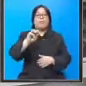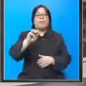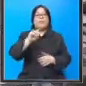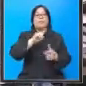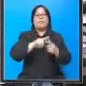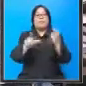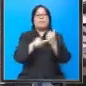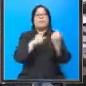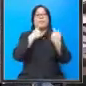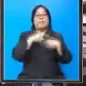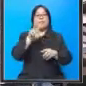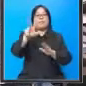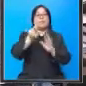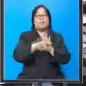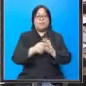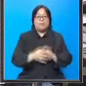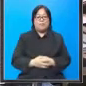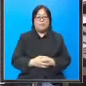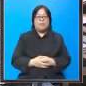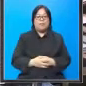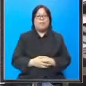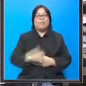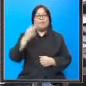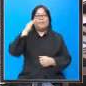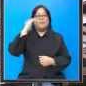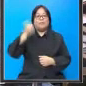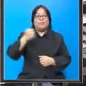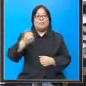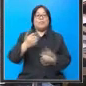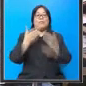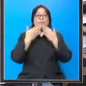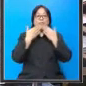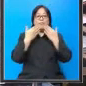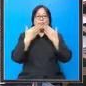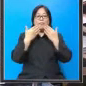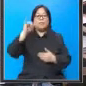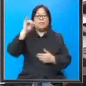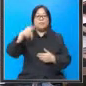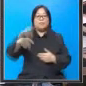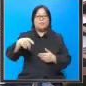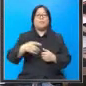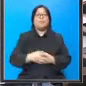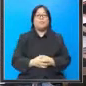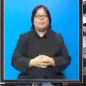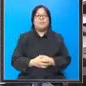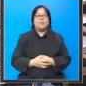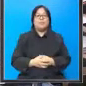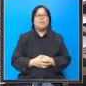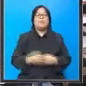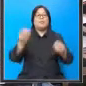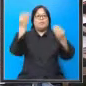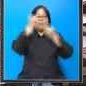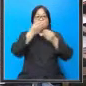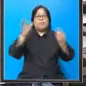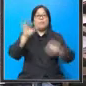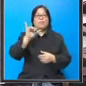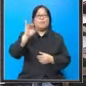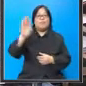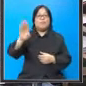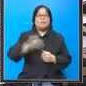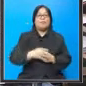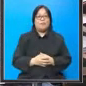makanan rohmanir Rohim cuma kasih Tuan dipukul untuk maklumat yang